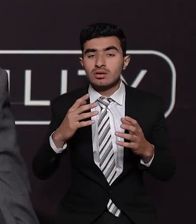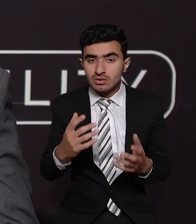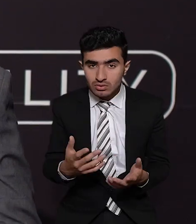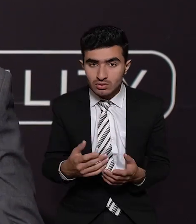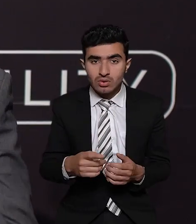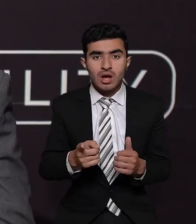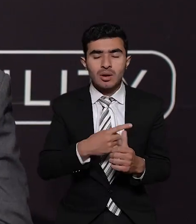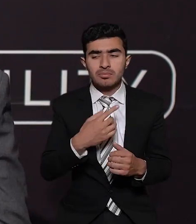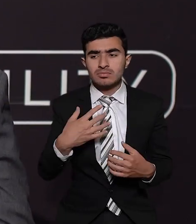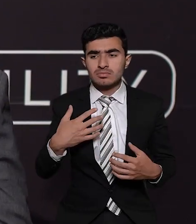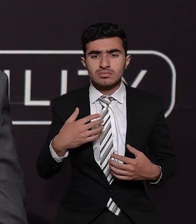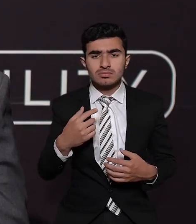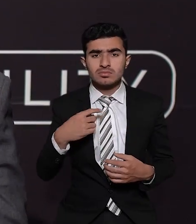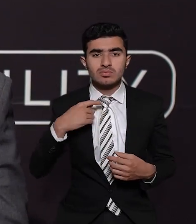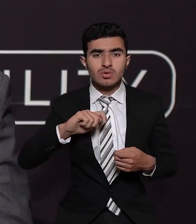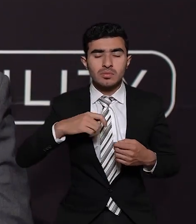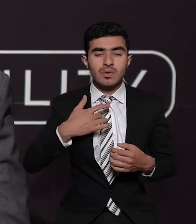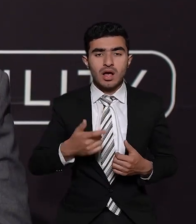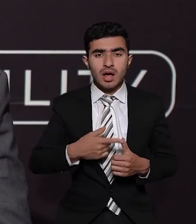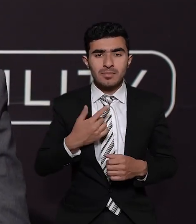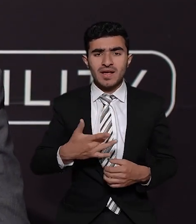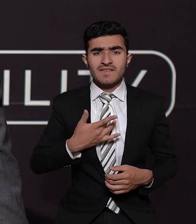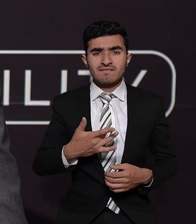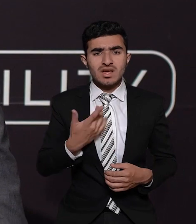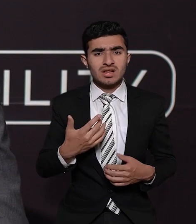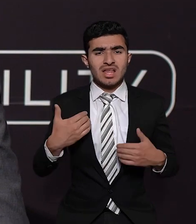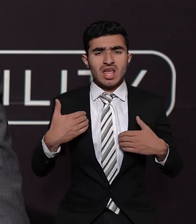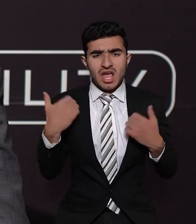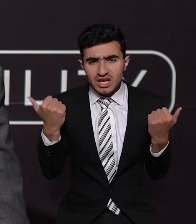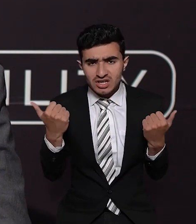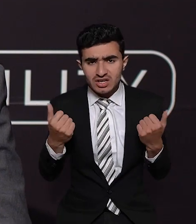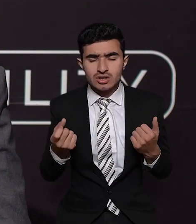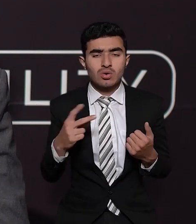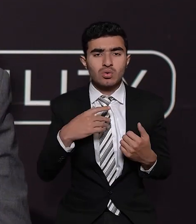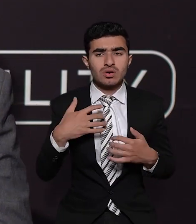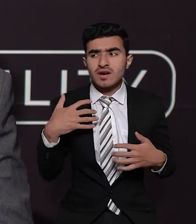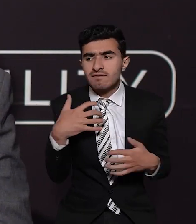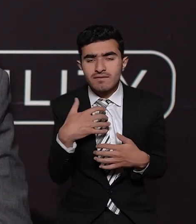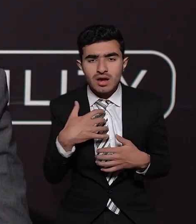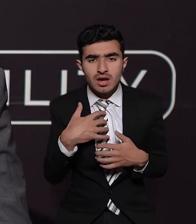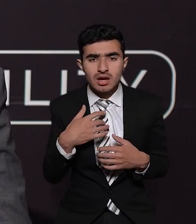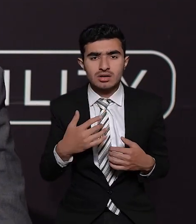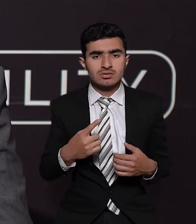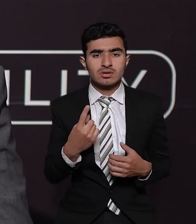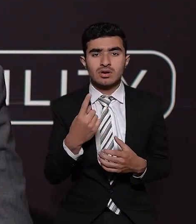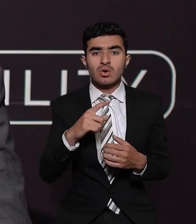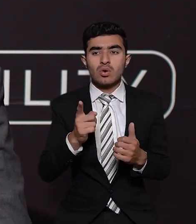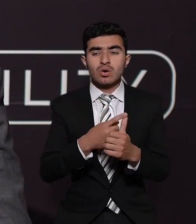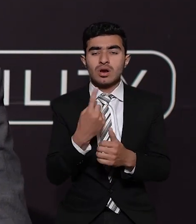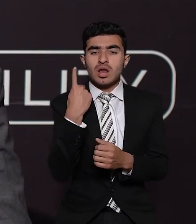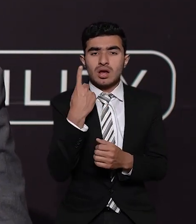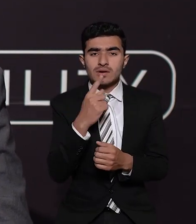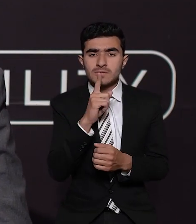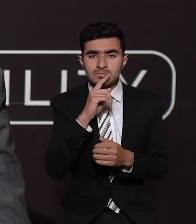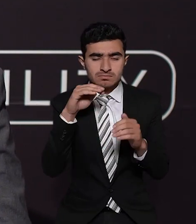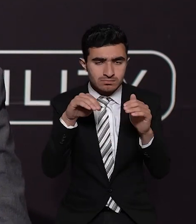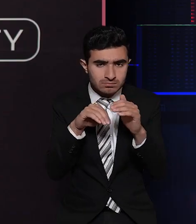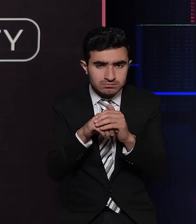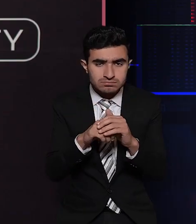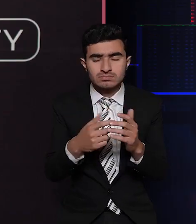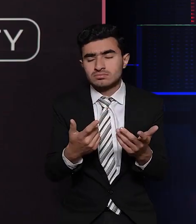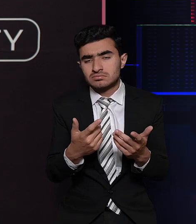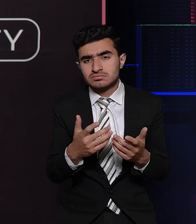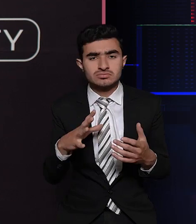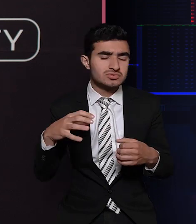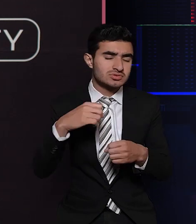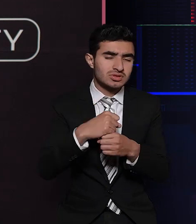وہ اینگر اور فیئر کی کیفیت میں رہنا شروع کر دیتا ہے. وہ تنہائی کا شکار ہو جاتا ہے, اکیلے پن کا شکار ہو جاتا ہے.